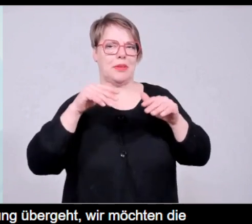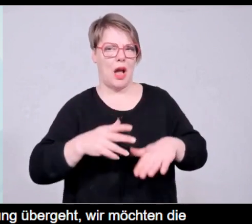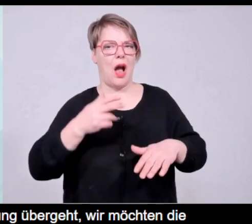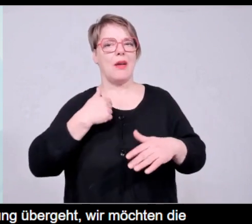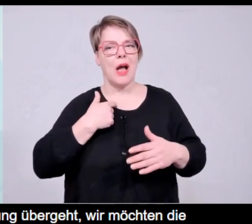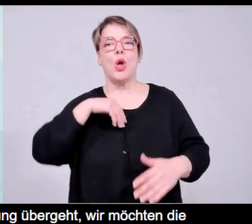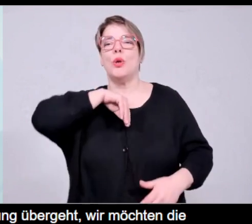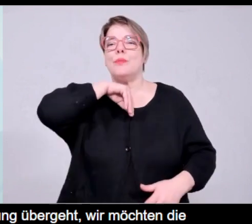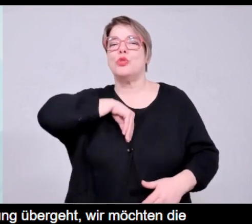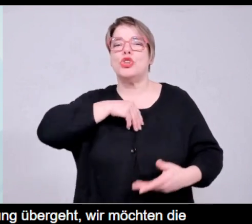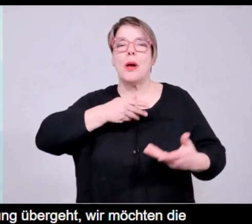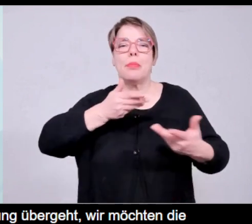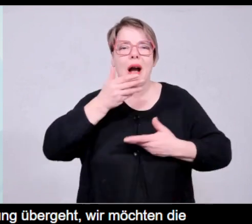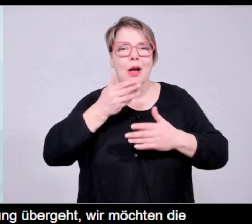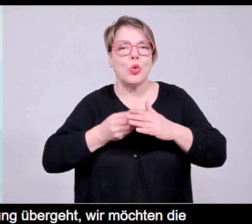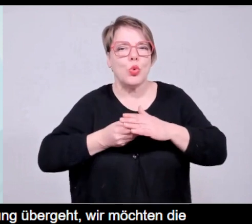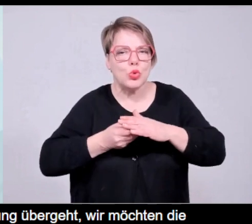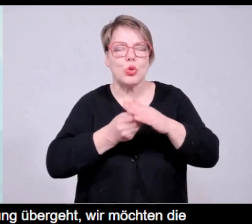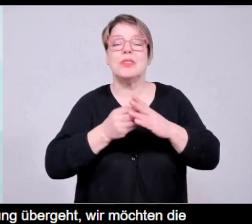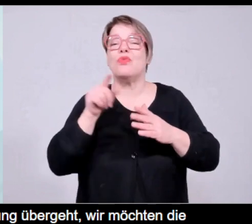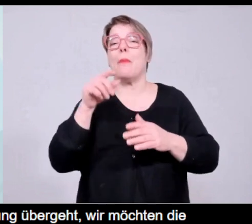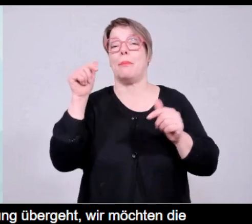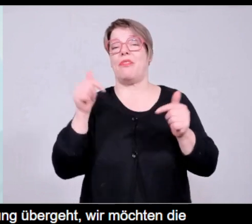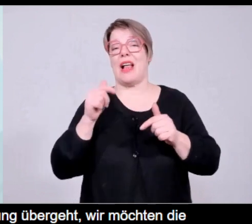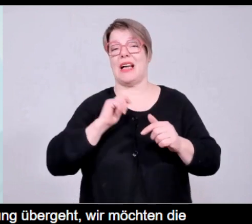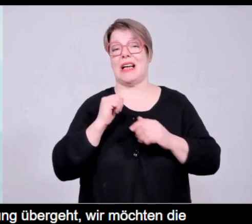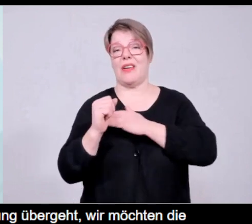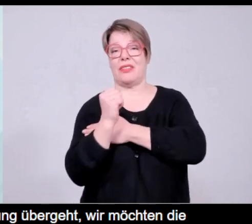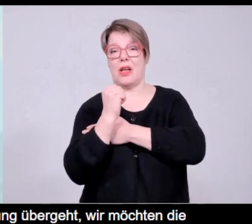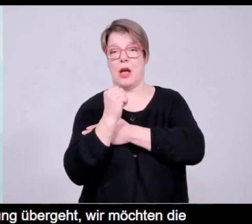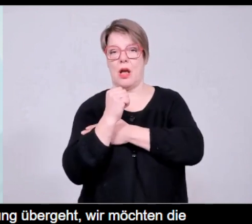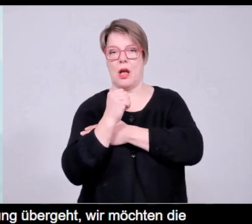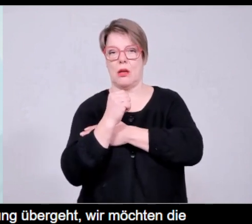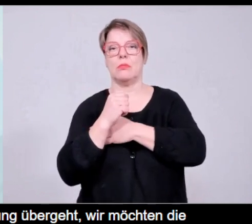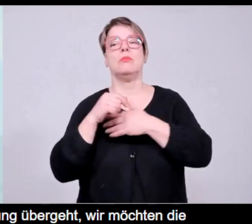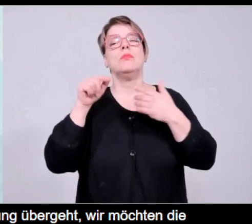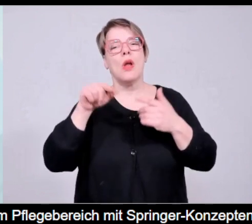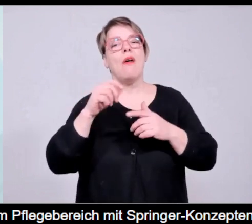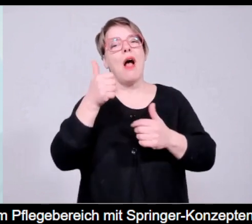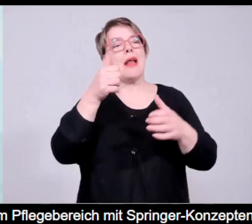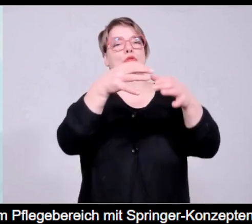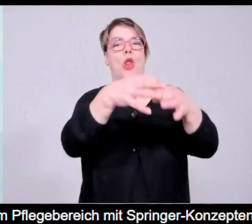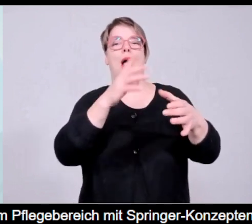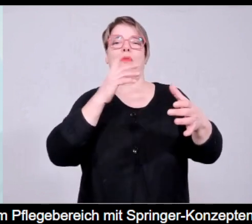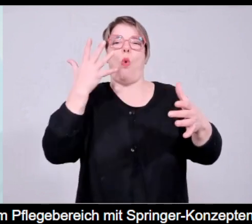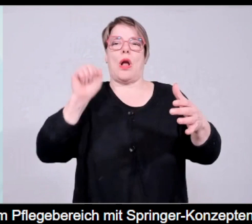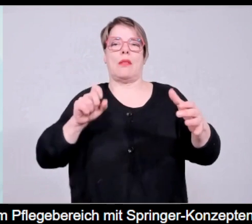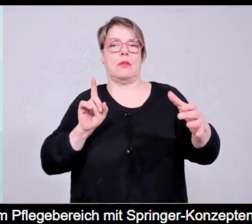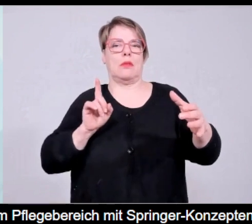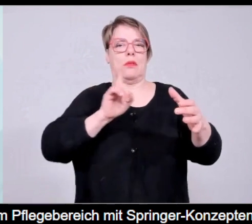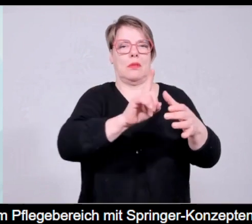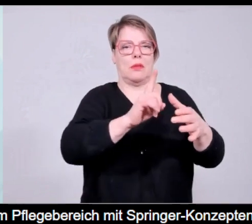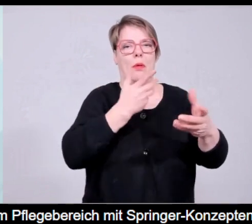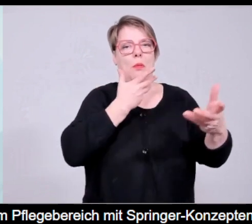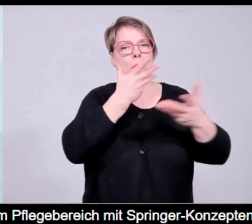Pflege ganz nah an den Menschen. Und werden das in Zukunft weiter verdoppeln bis auf 8.000. Also wir gehen auch diesen Weg konsequent, wobei die Frage